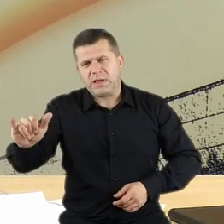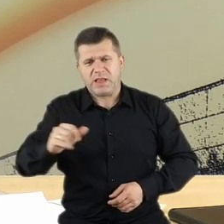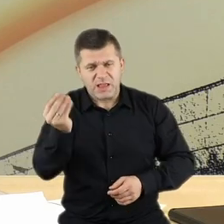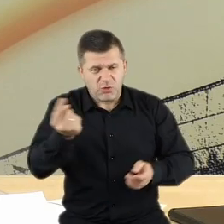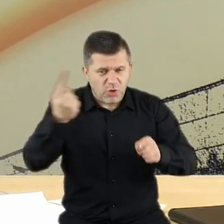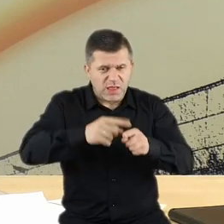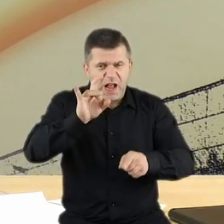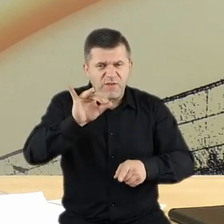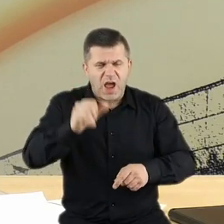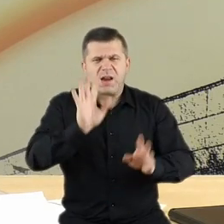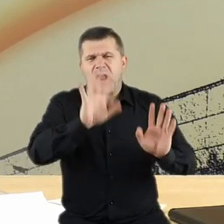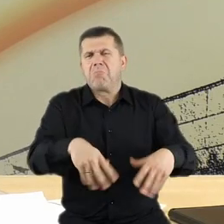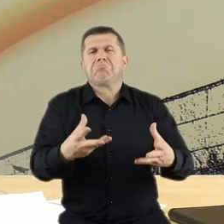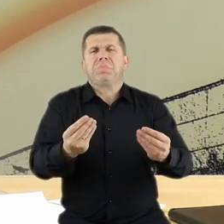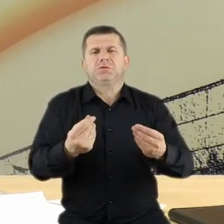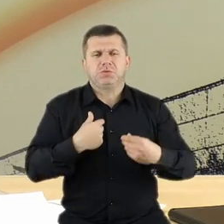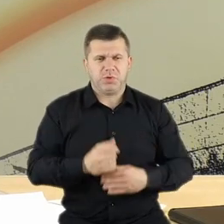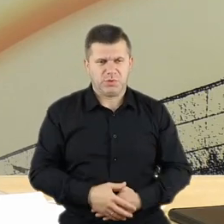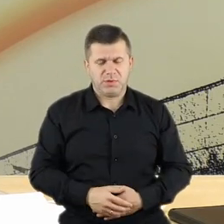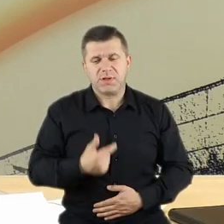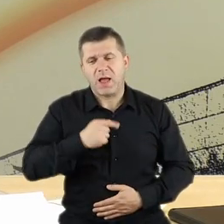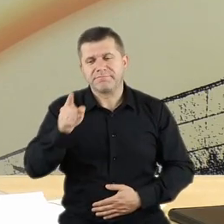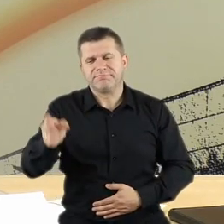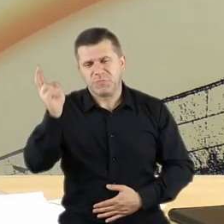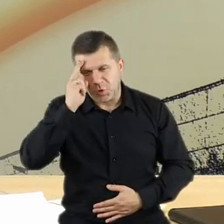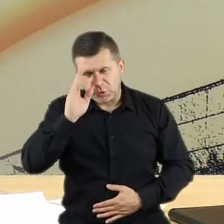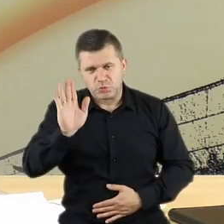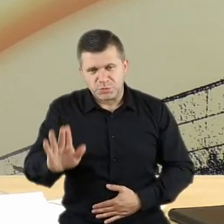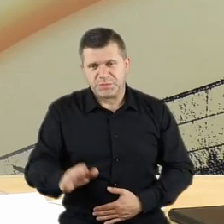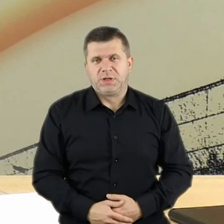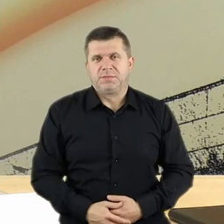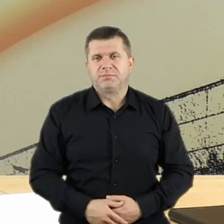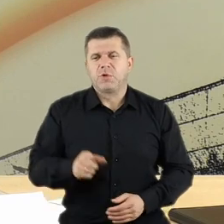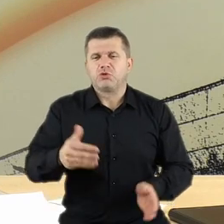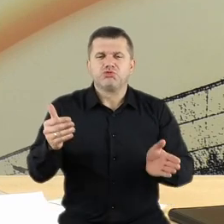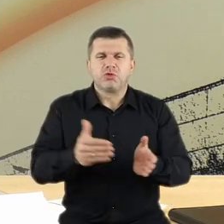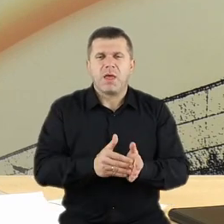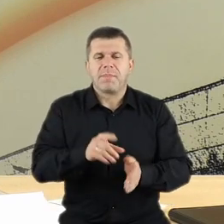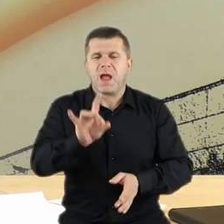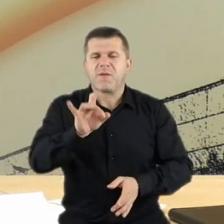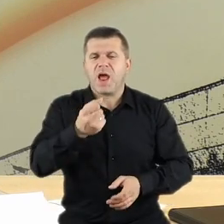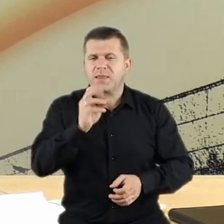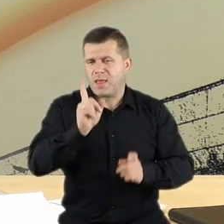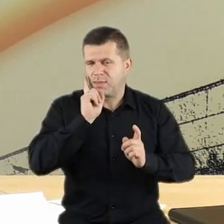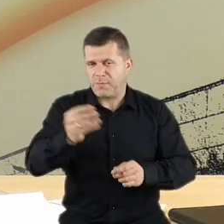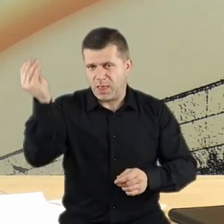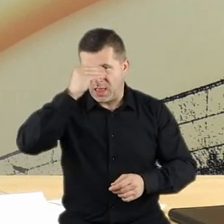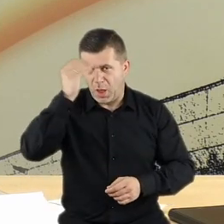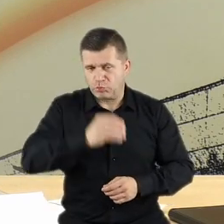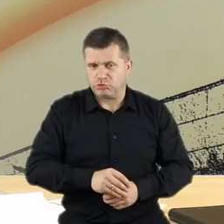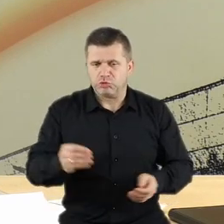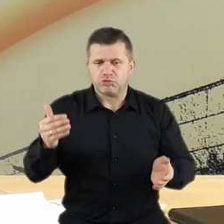do pocomito No ja ją rozumiem No bo to czasie tej gwary naprawdę uczyć czas sobie